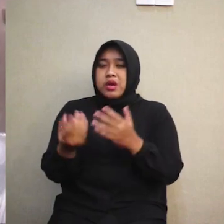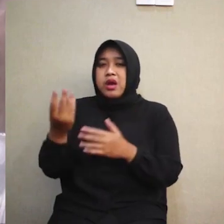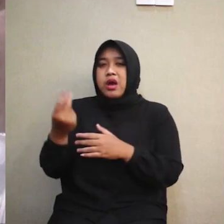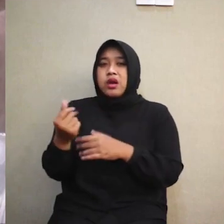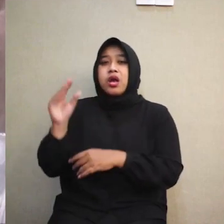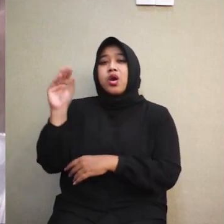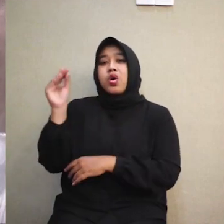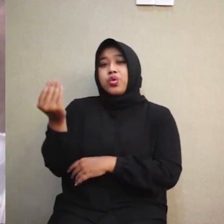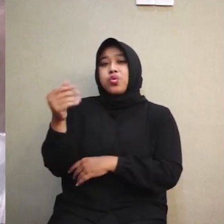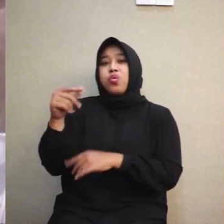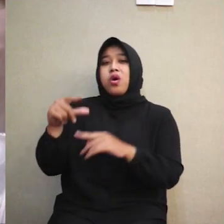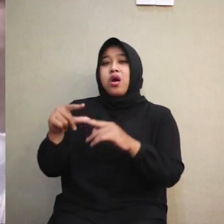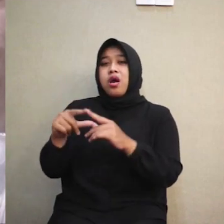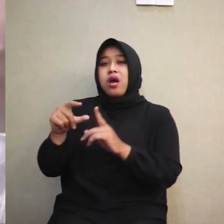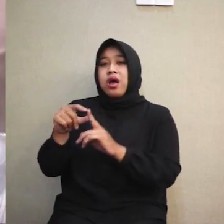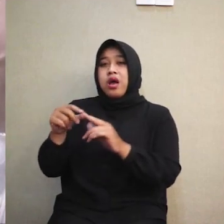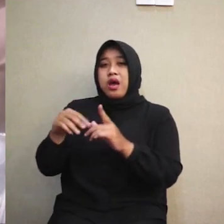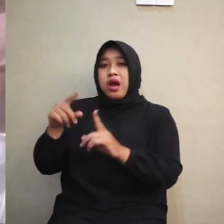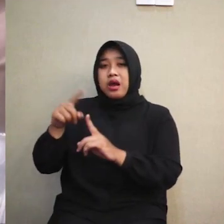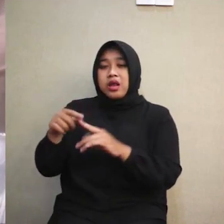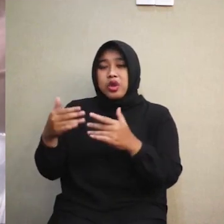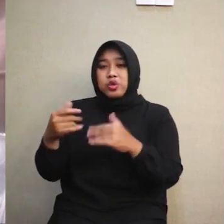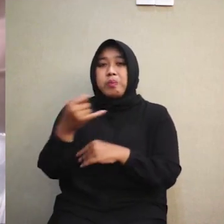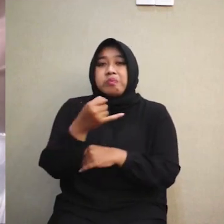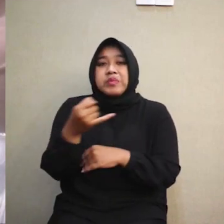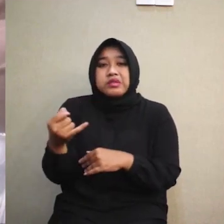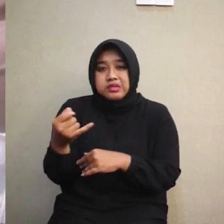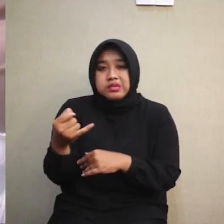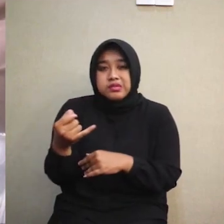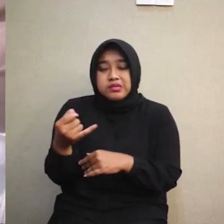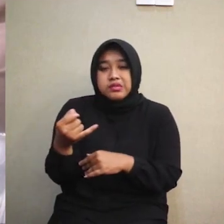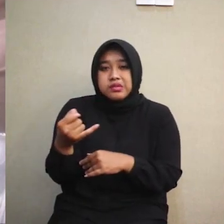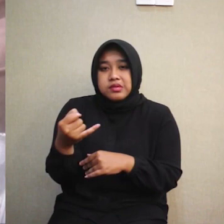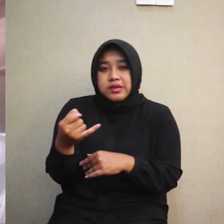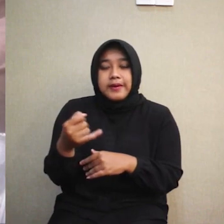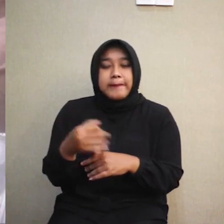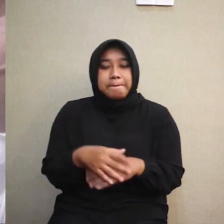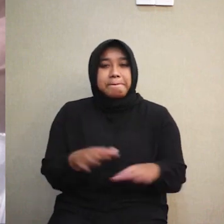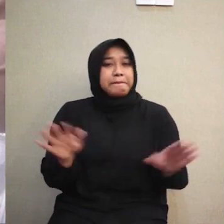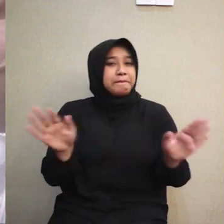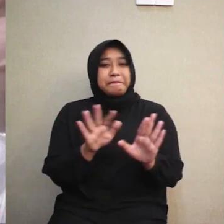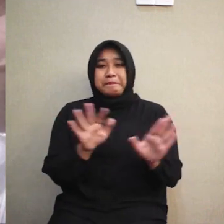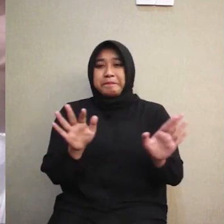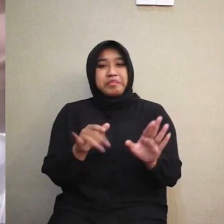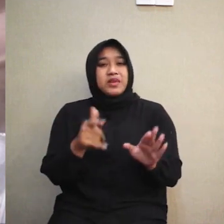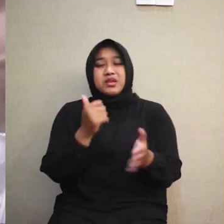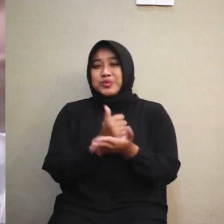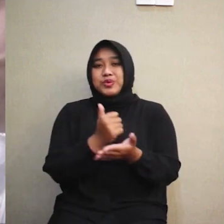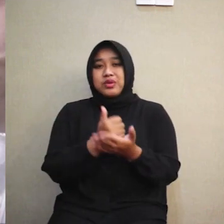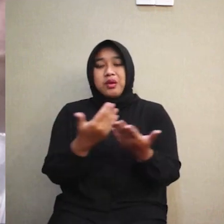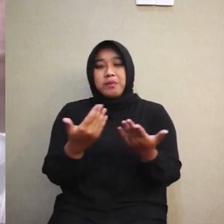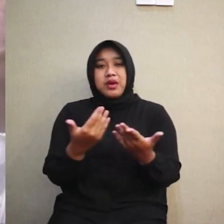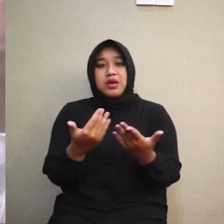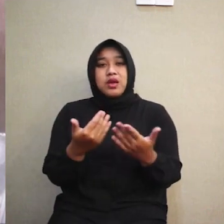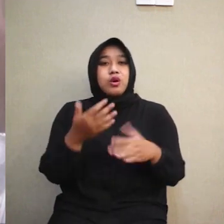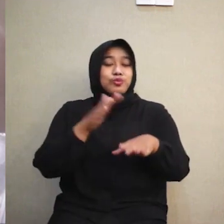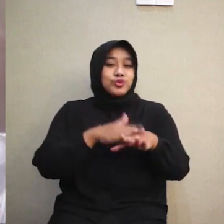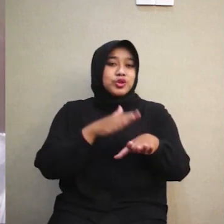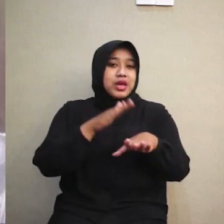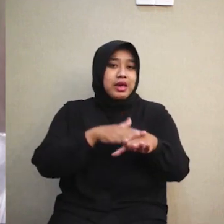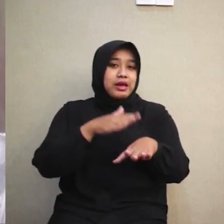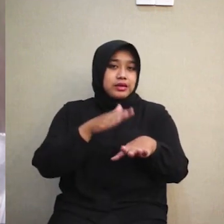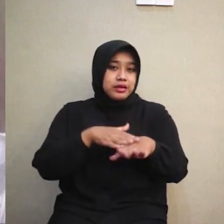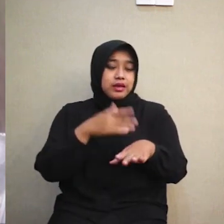ketua adat bahkan minus katanya coba ya jadi nggak ada gitu Nah inilah sebetulnya menurut saya secara kultural